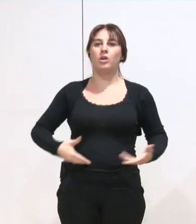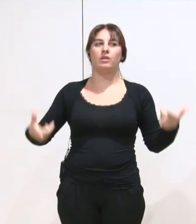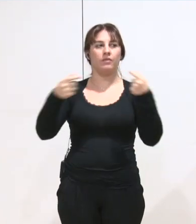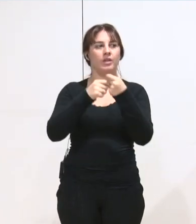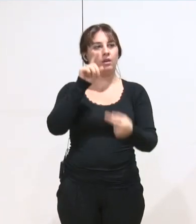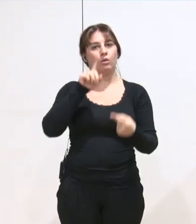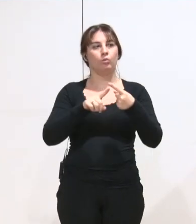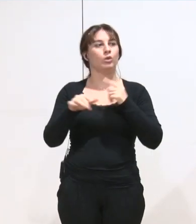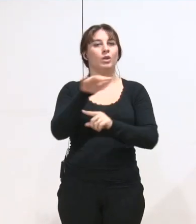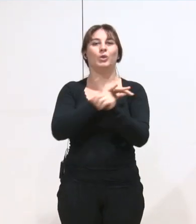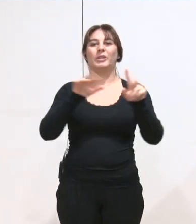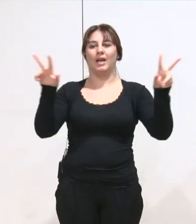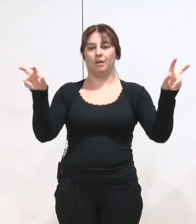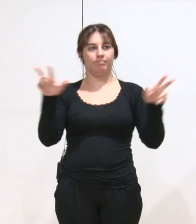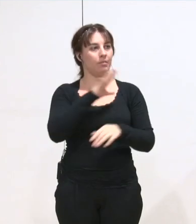Tavel.